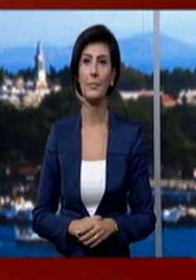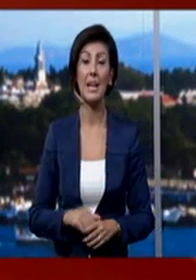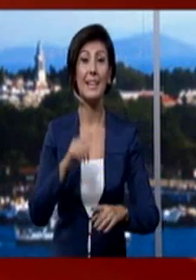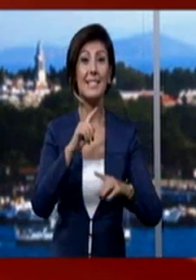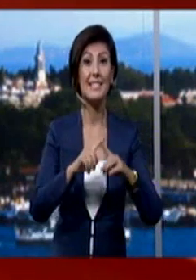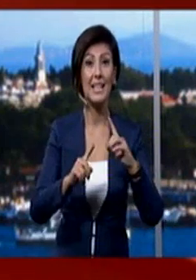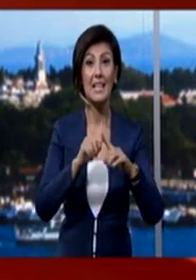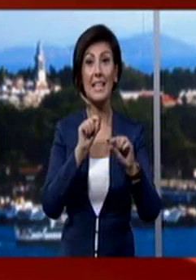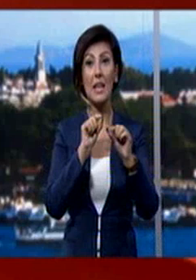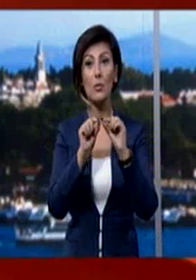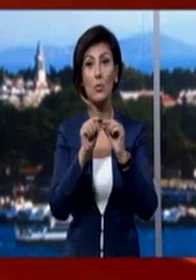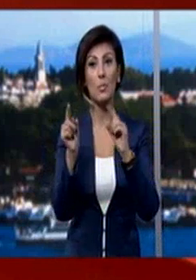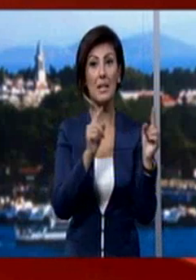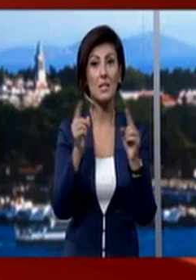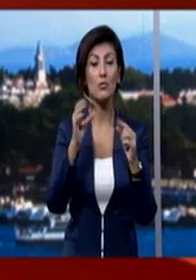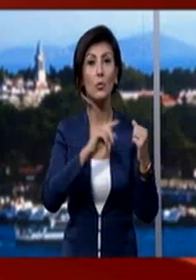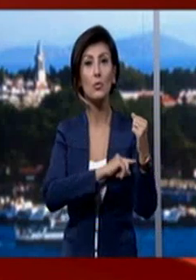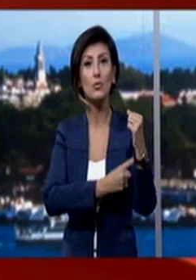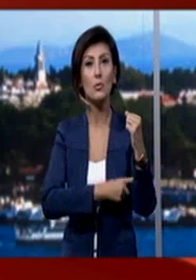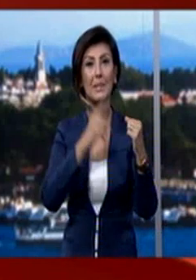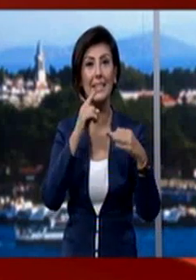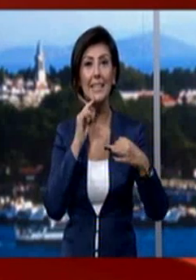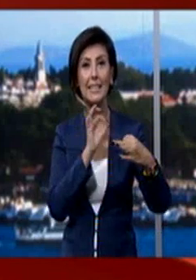Siyasetle ekonomi arasında çok güçlü bir ilişki var.